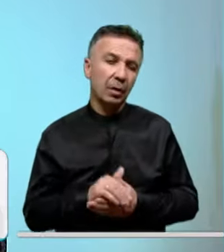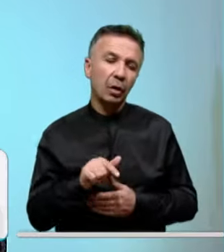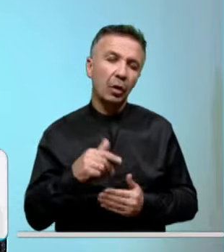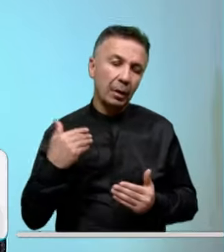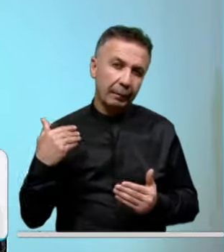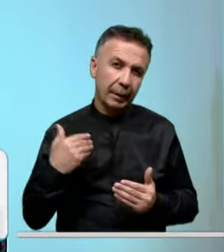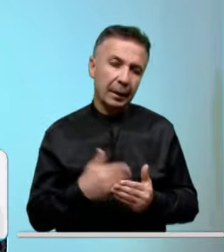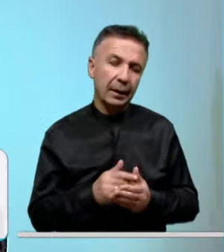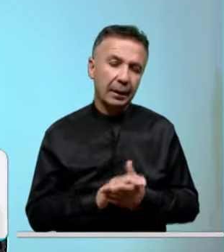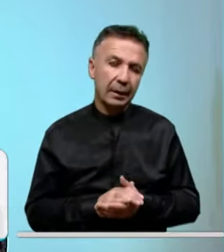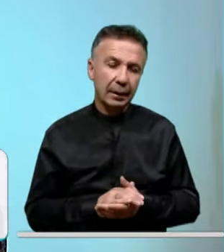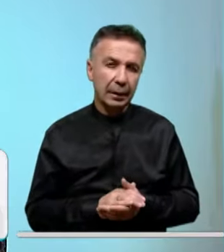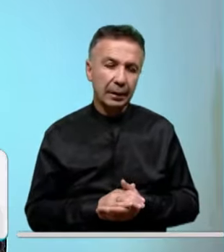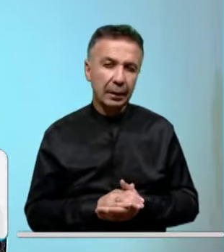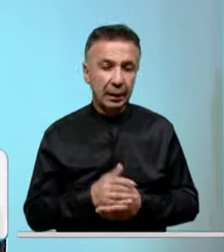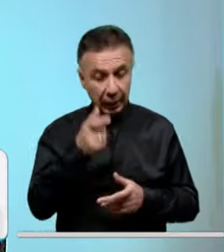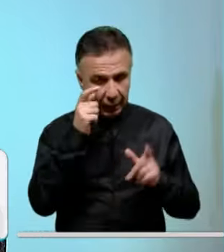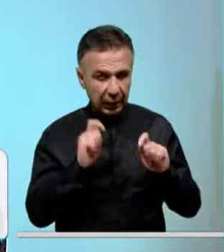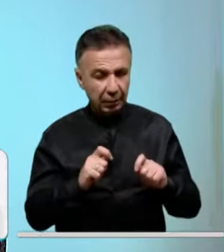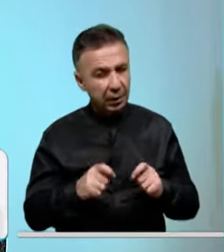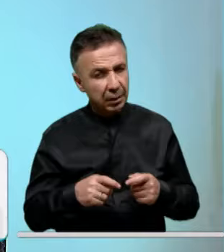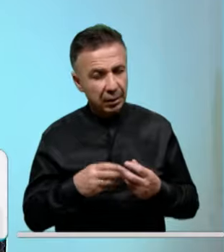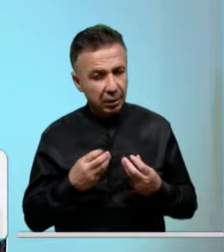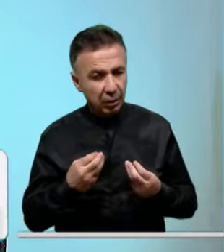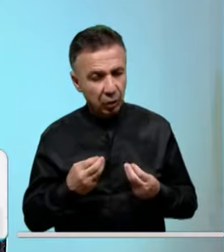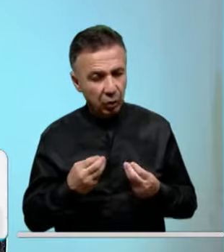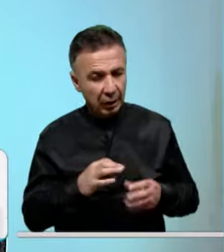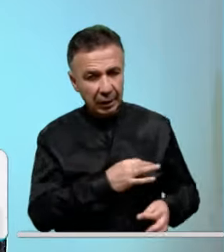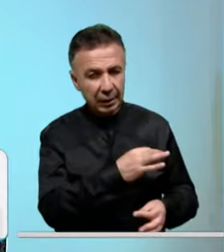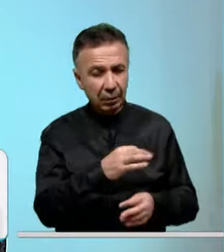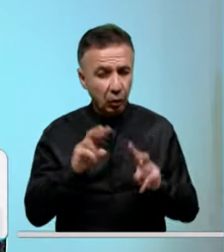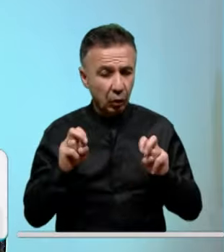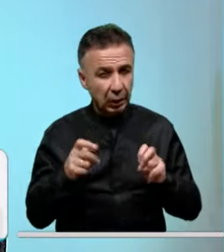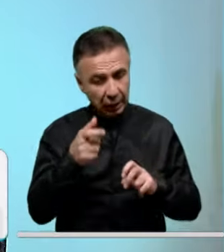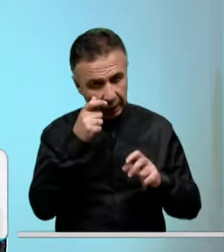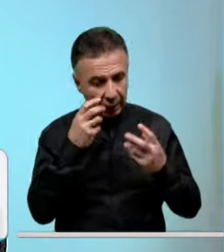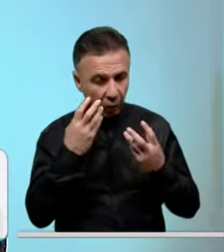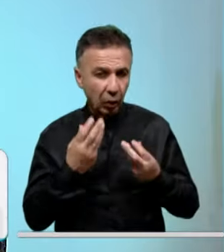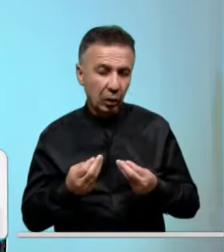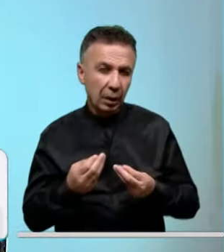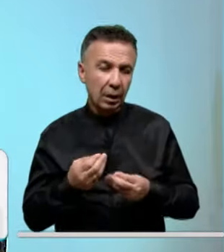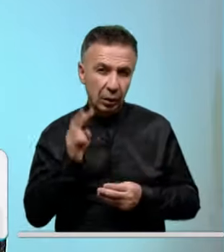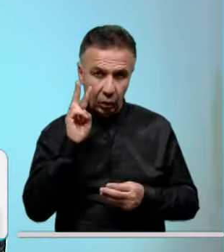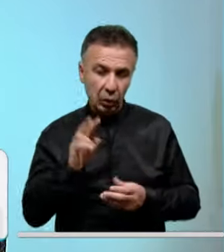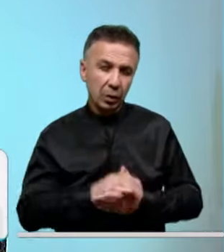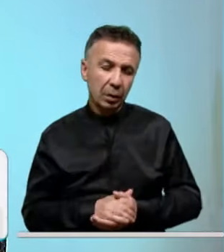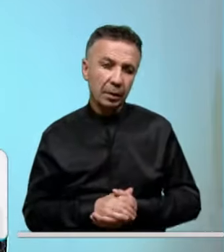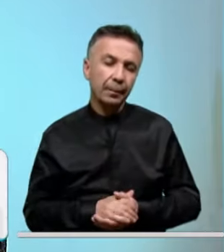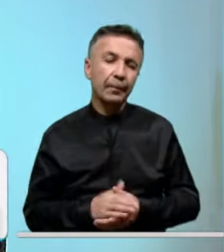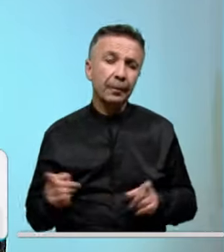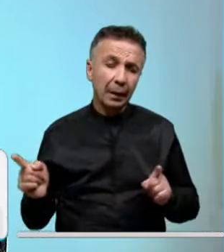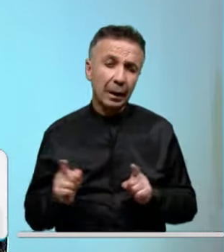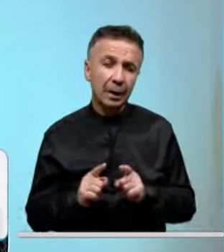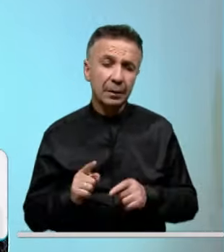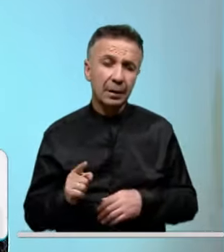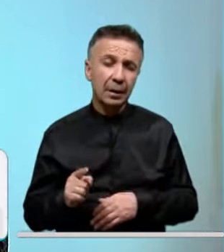kadar hassas olmasını falan çok tahmin edemediğiniz insanların bu konuda hassas olduklarını görürsünüz. Hasılı